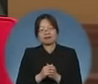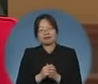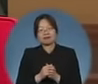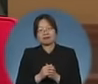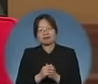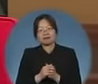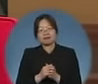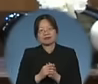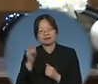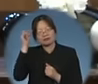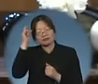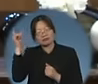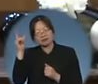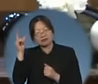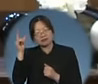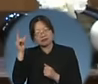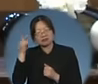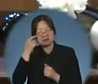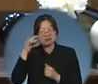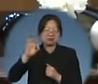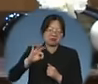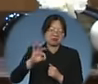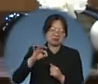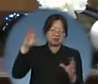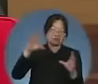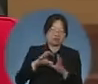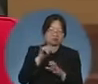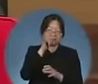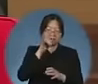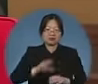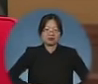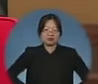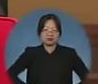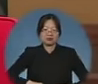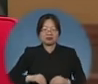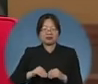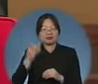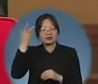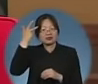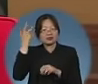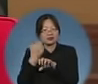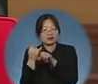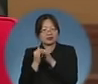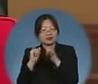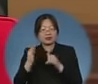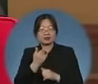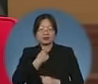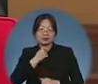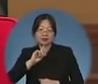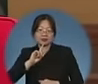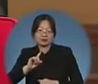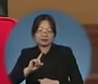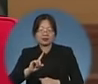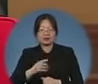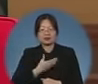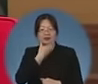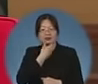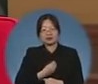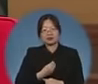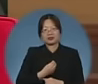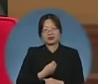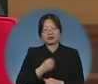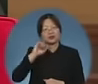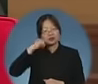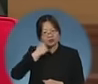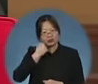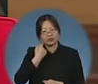천한 것이 섞여 있거든요. 네, 네, 네. 그래서 배고픈 소크라테스가 되라고 하는 것은 사실은 행복해지긴 사실